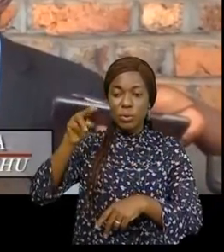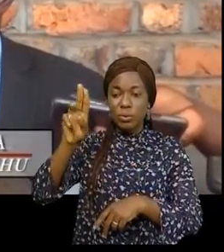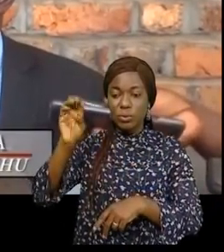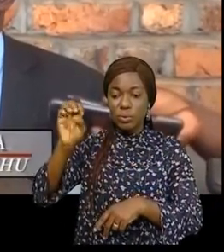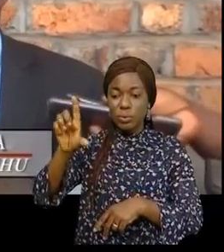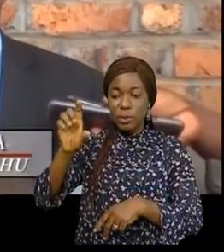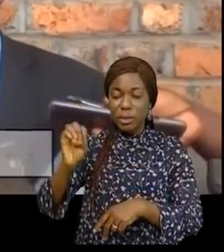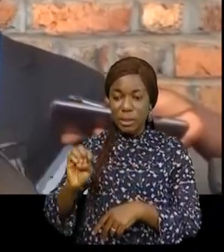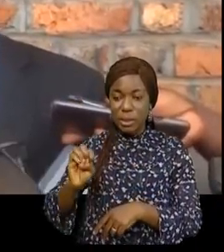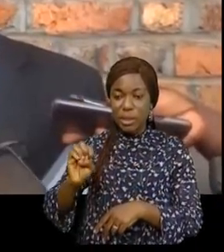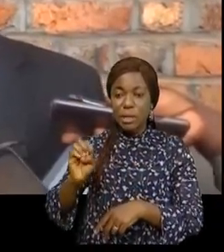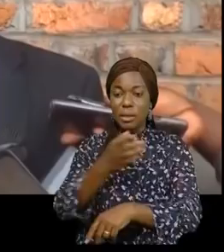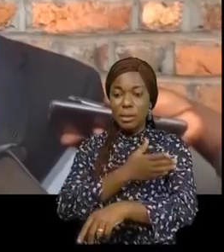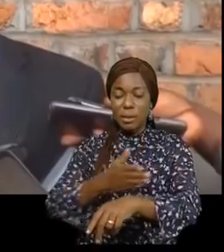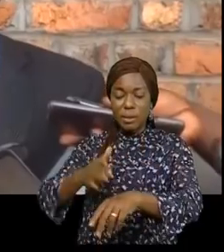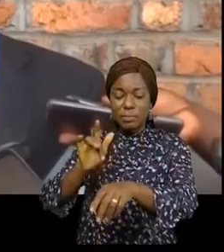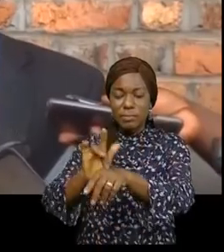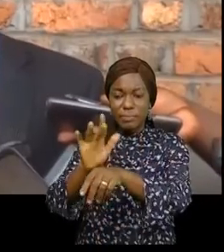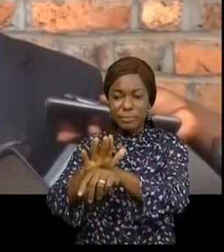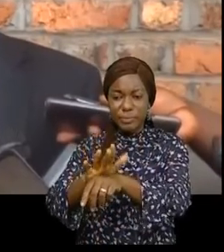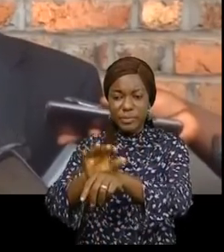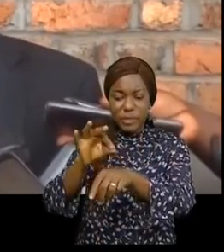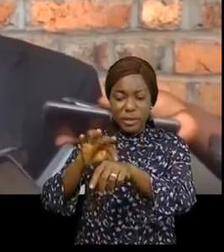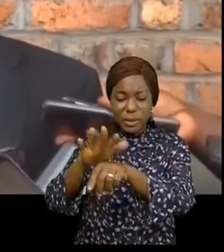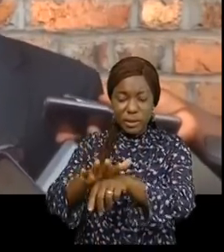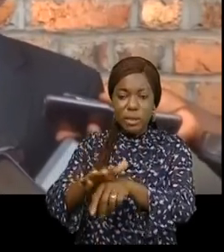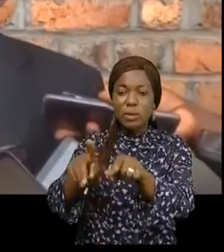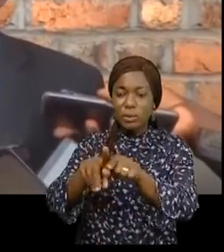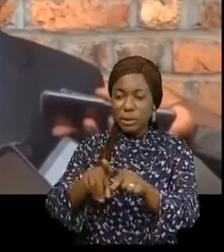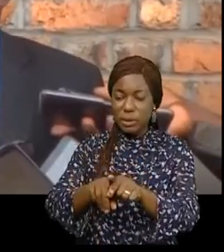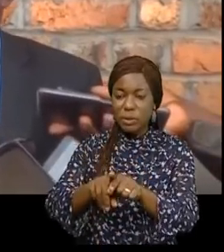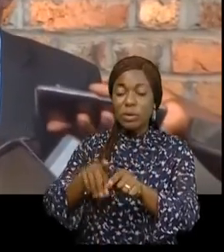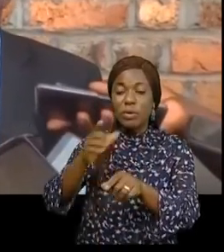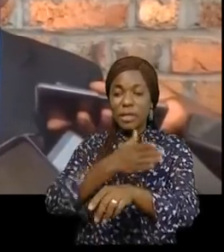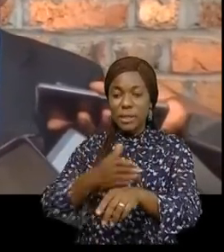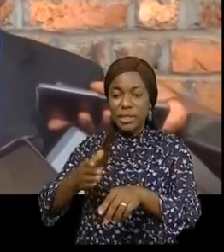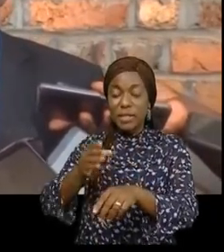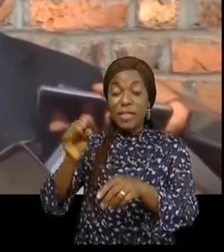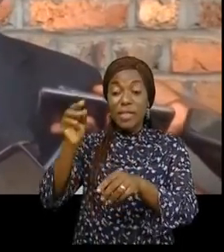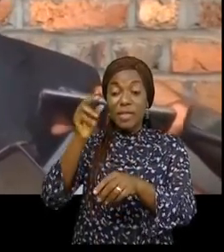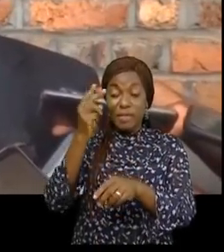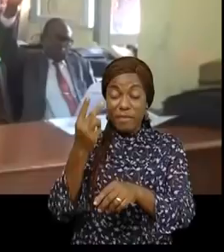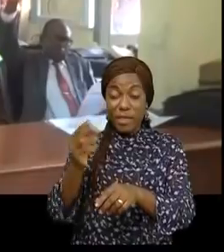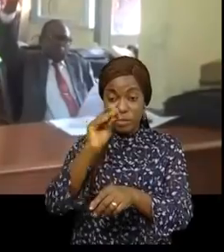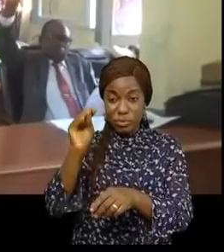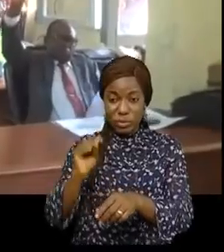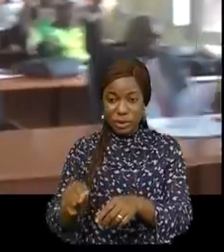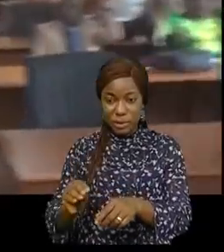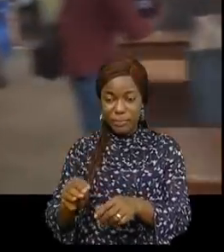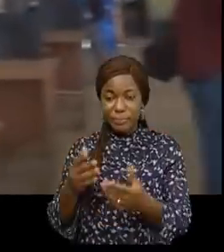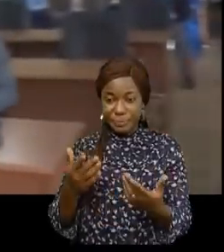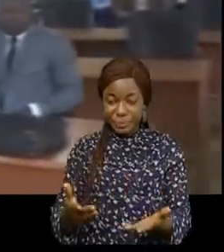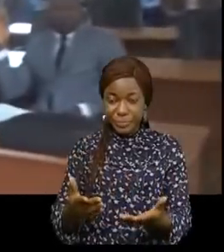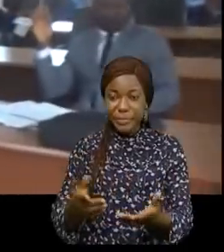moitié le taux de morbidité et même aussi de réduire de 20% les décès liés à cette maladie. L'auteur de la